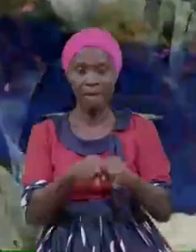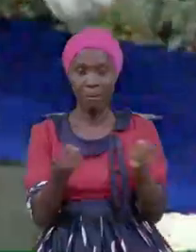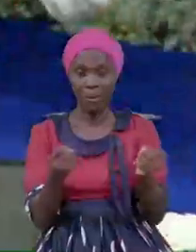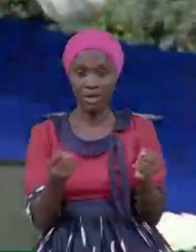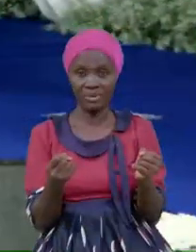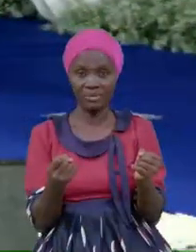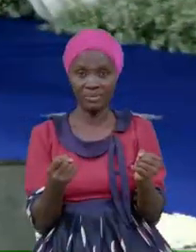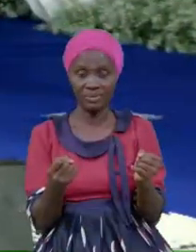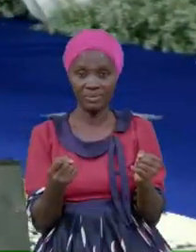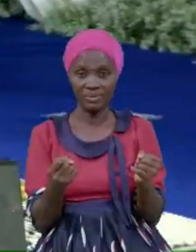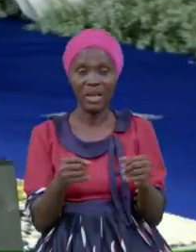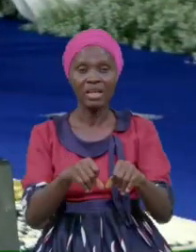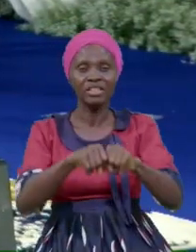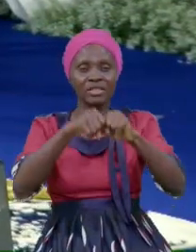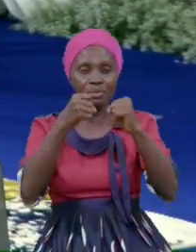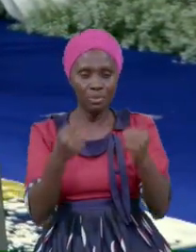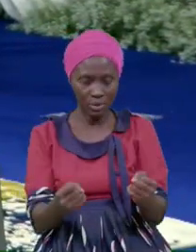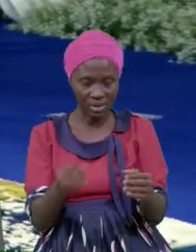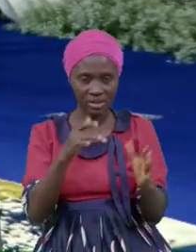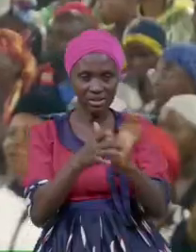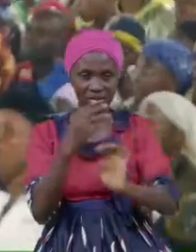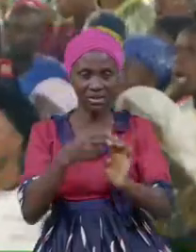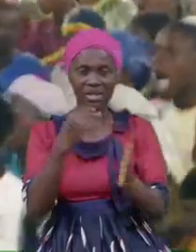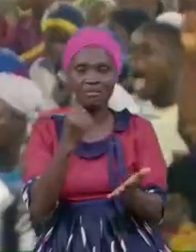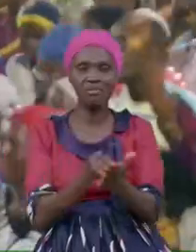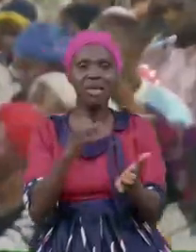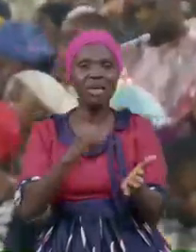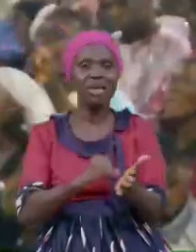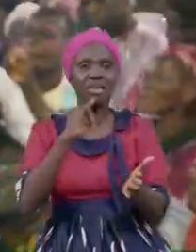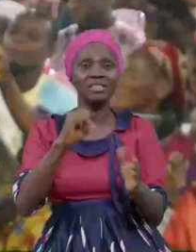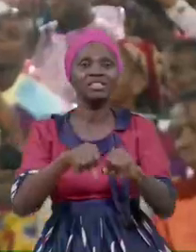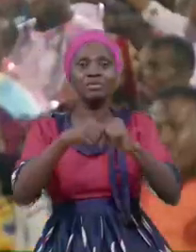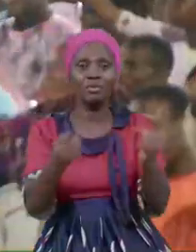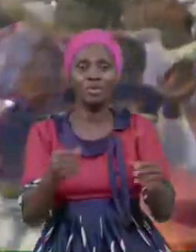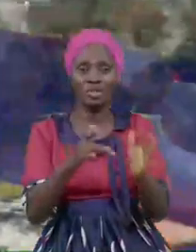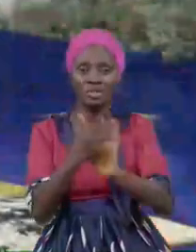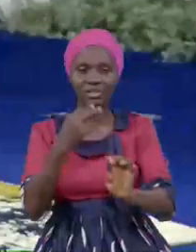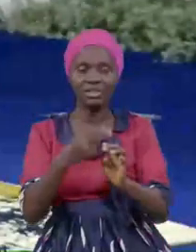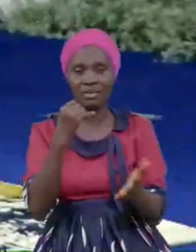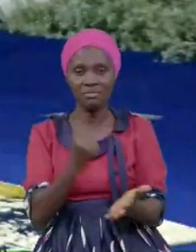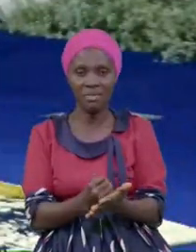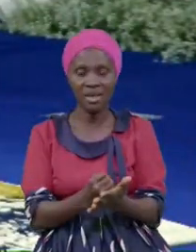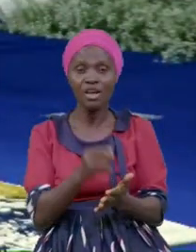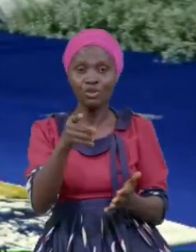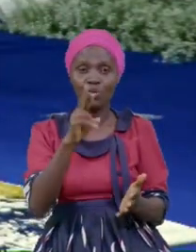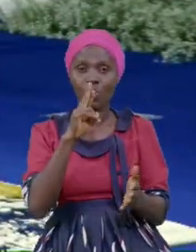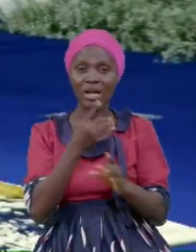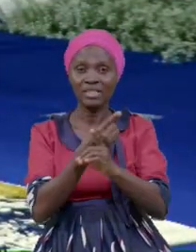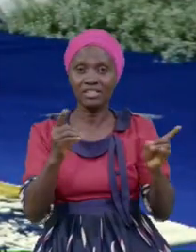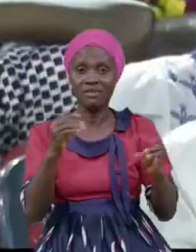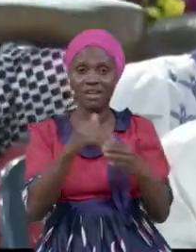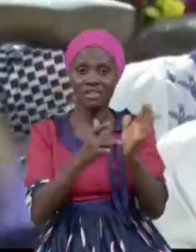Brisée. Tu es délivré au nom